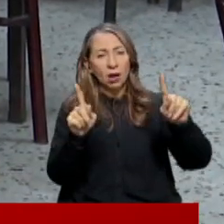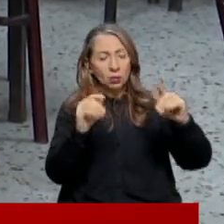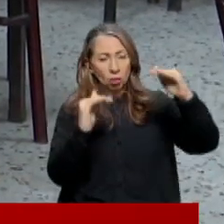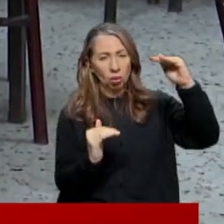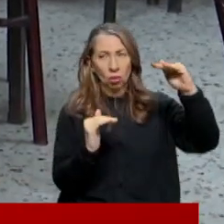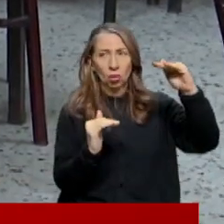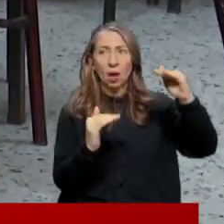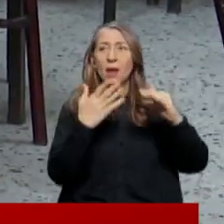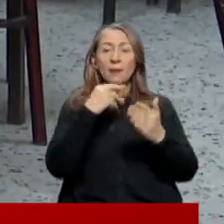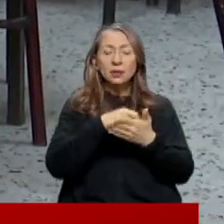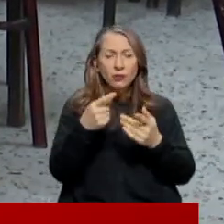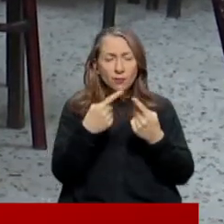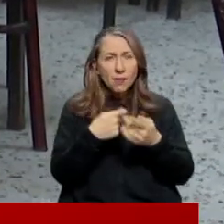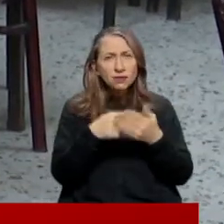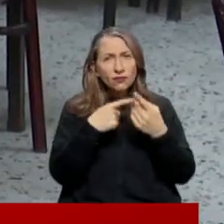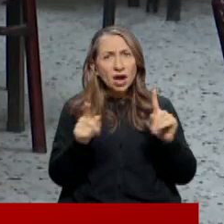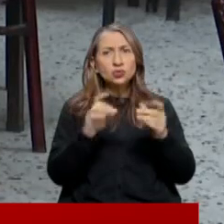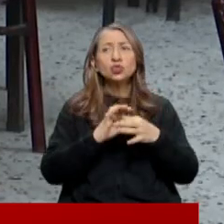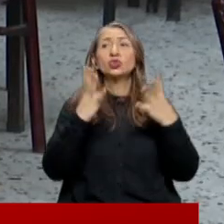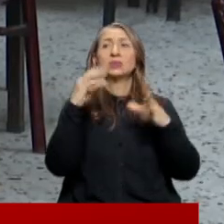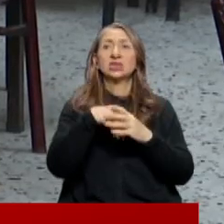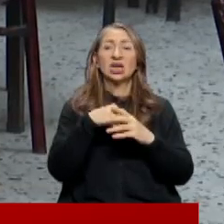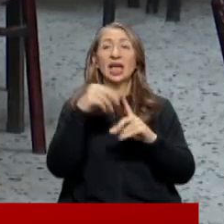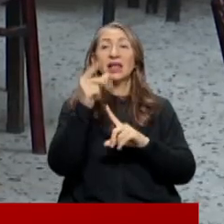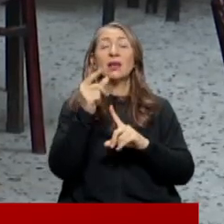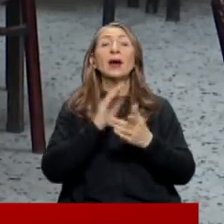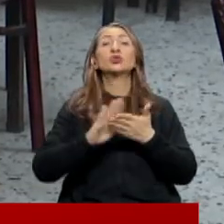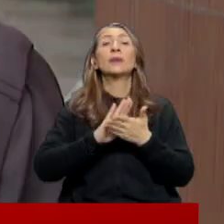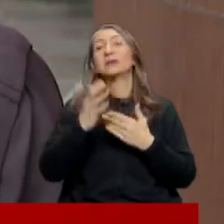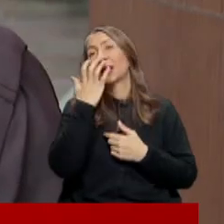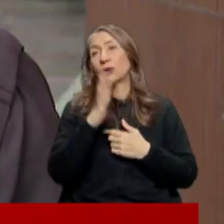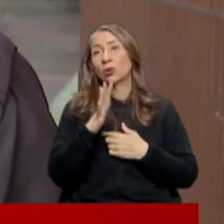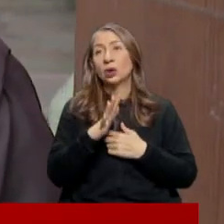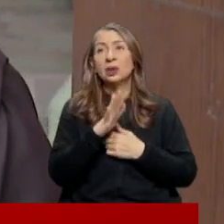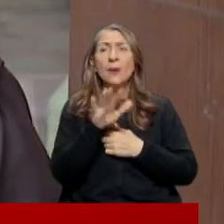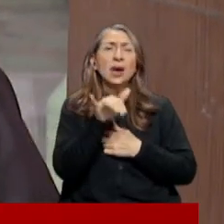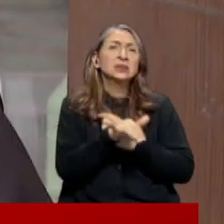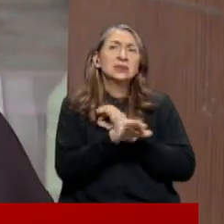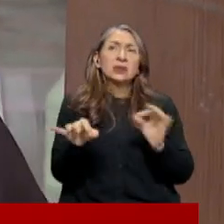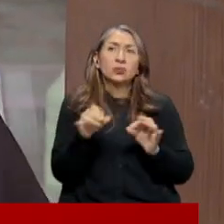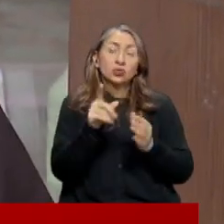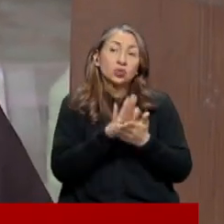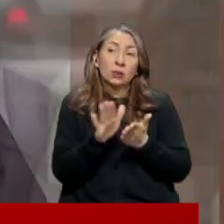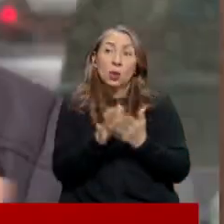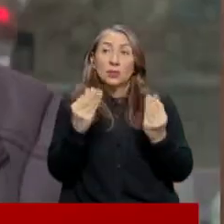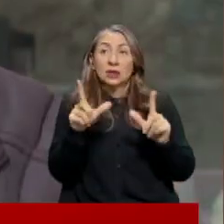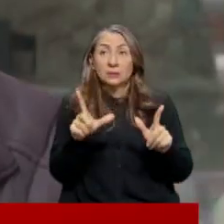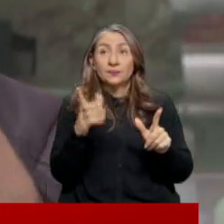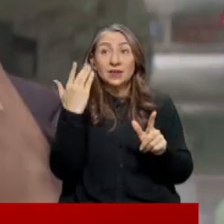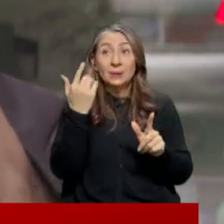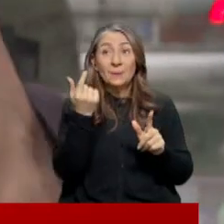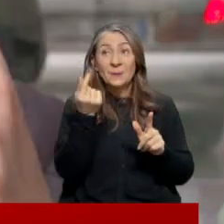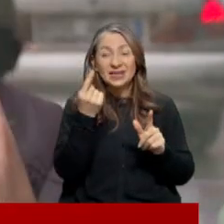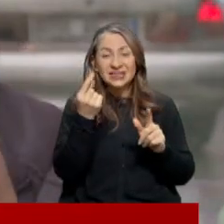alıyor. Emekliler bu maaş farkının giderilmesi için intibak düzenlemesi bekliyor. Tamamen haksızlık. Bunu düzeltmeleri gerekiyor. Eskiden biraz